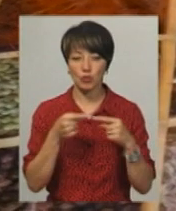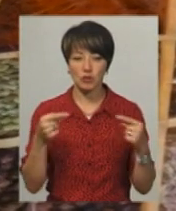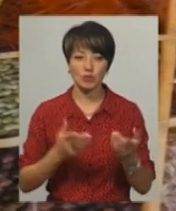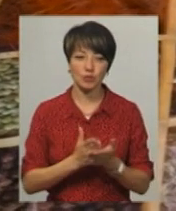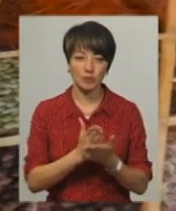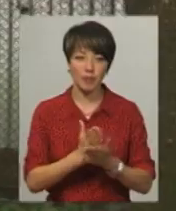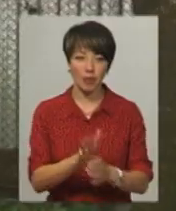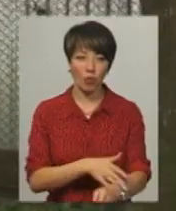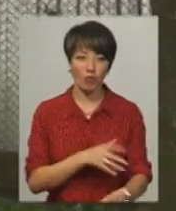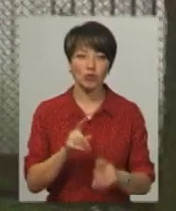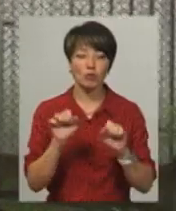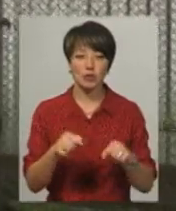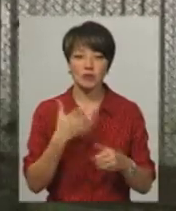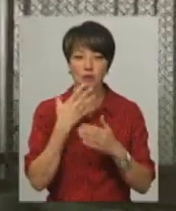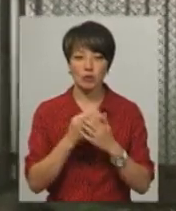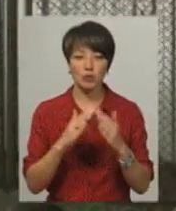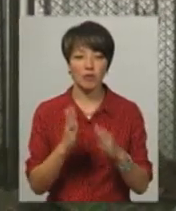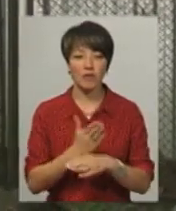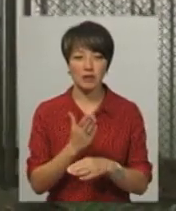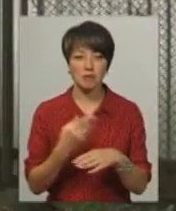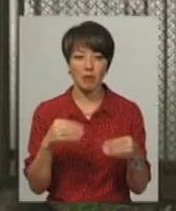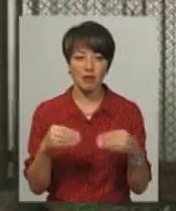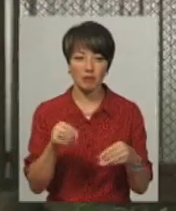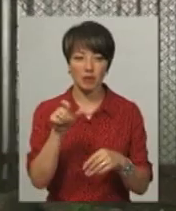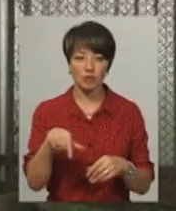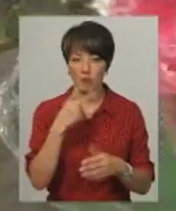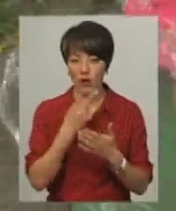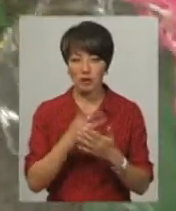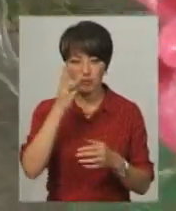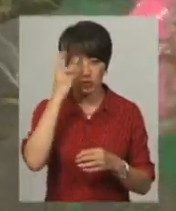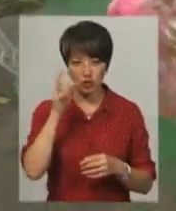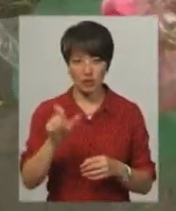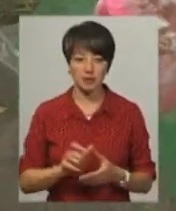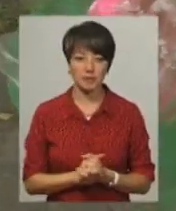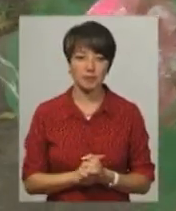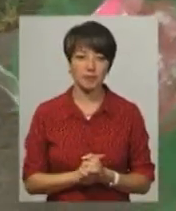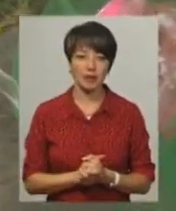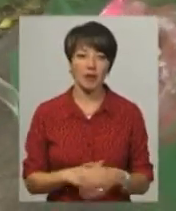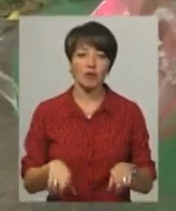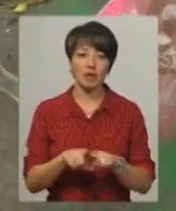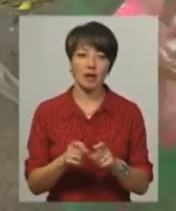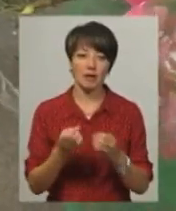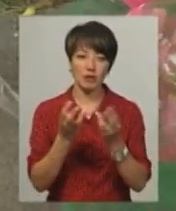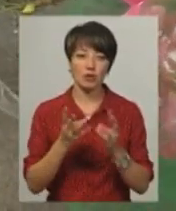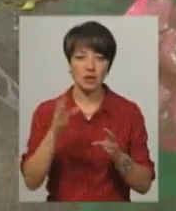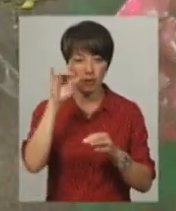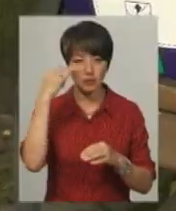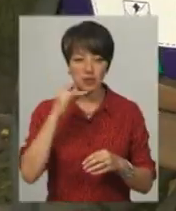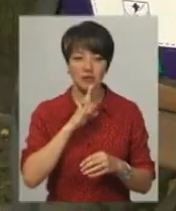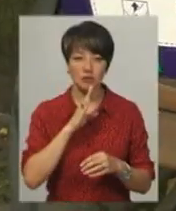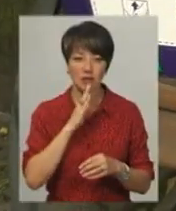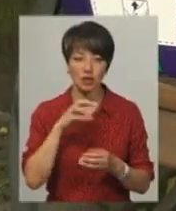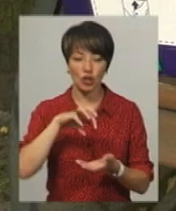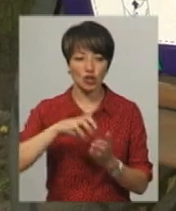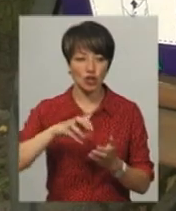служитиме вона довго. Що можна своїми руками виготовити з пластикових пляшок, показує хмельничанка Олександра. Наприклад, отакі віночки і капелюшки для дівчаток.